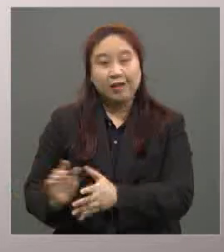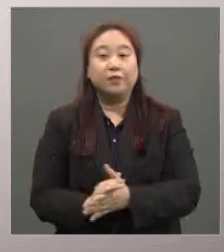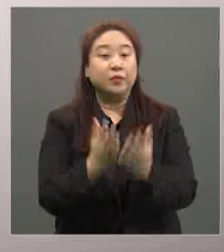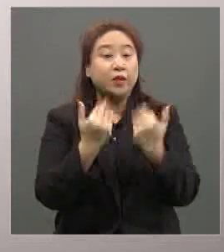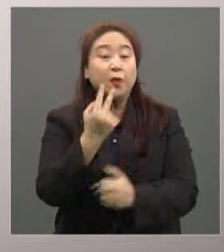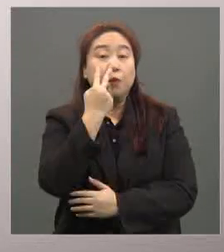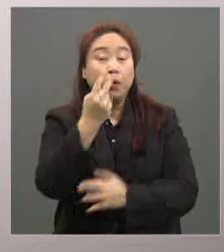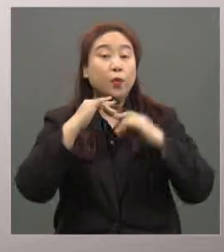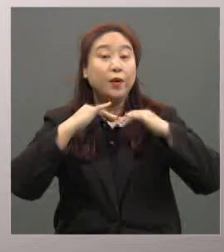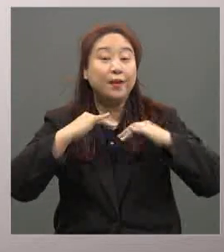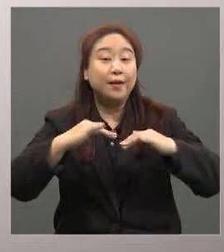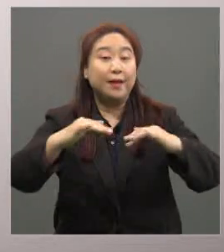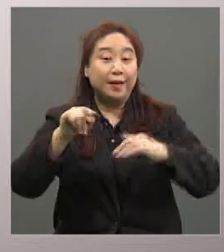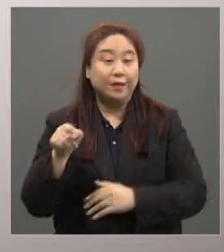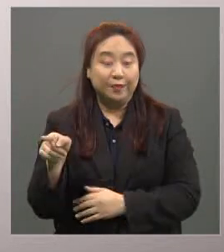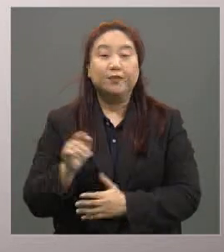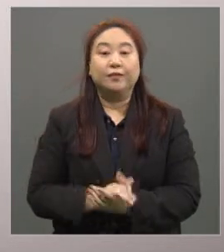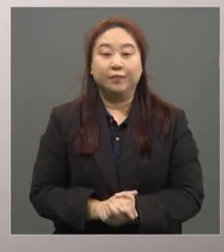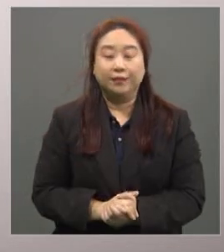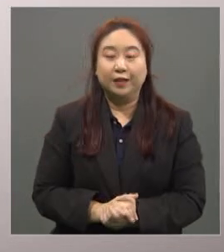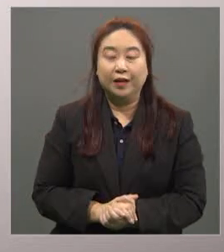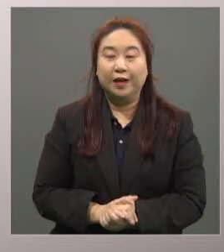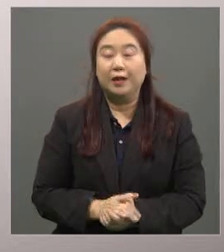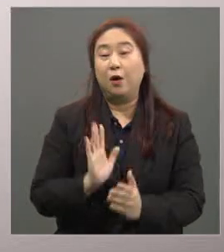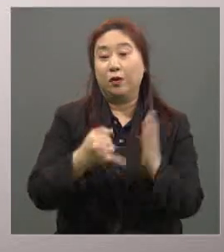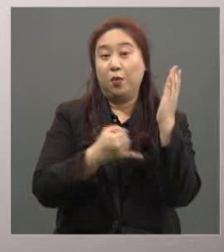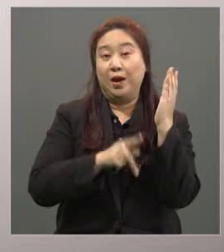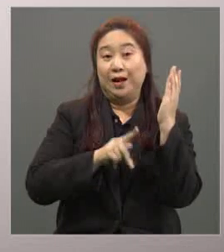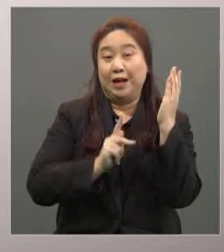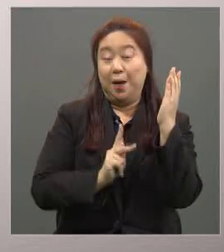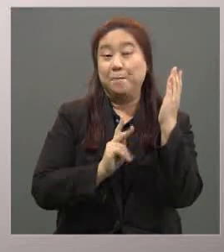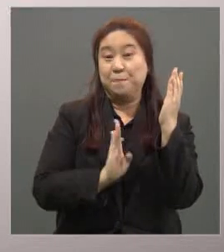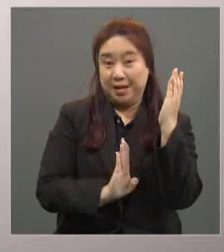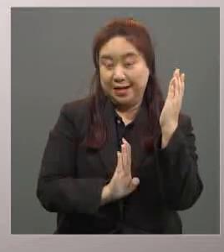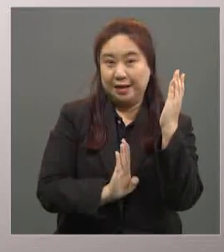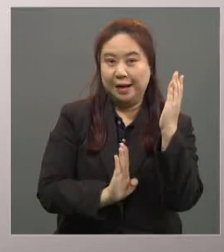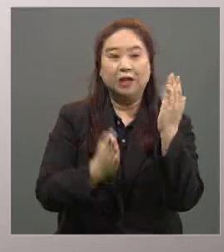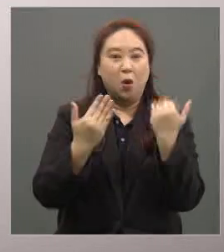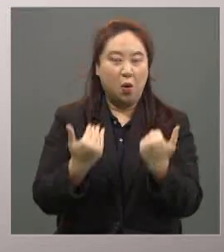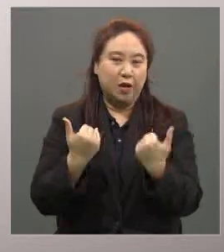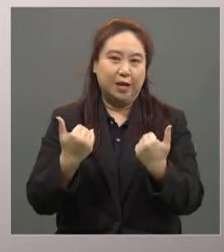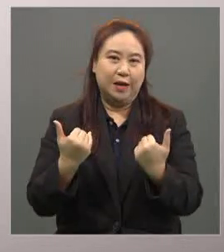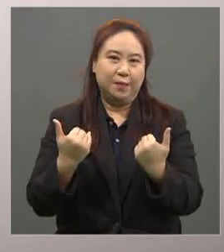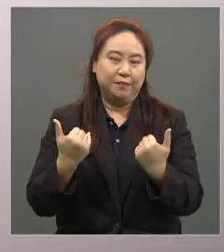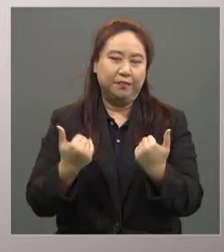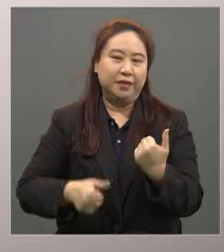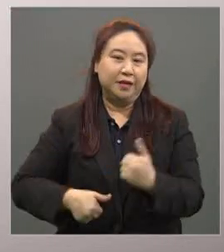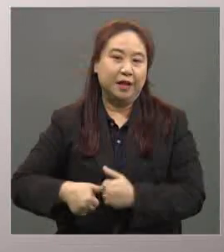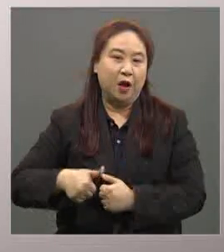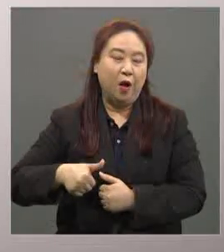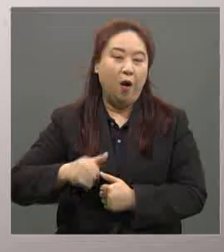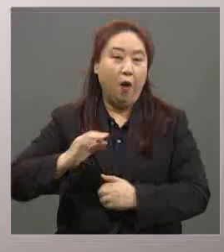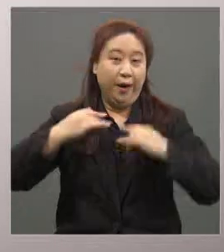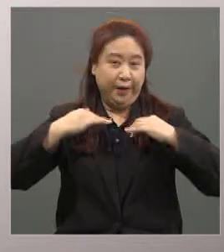ชายหาดอย่าบอกไปอ่าวมาหยาที่เกาะ PPจังหวัดกระบี่ติดอันดับที่ 3ครับเป็นอันดับที่ 3ของ